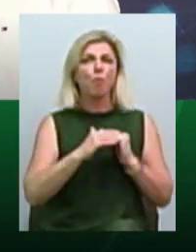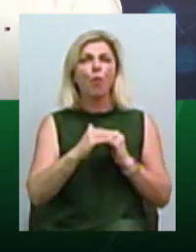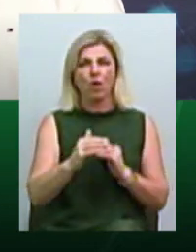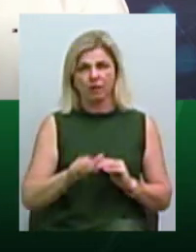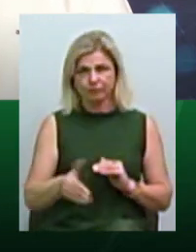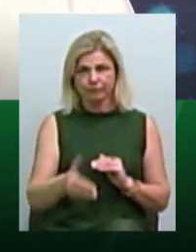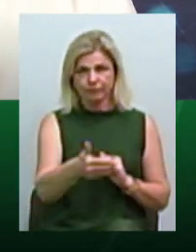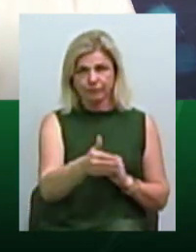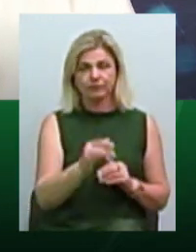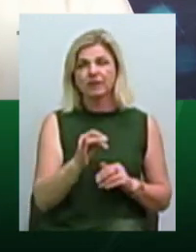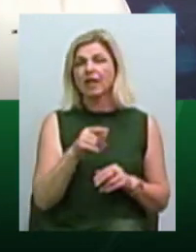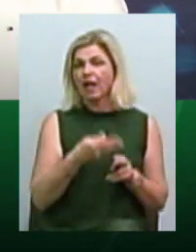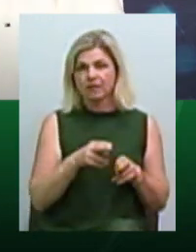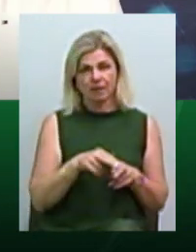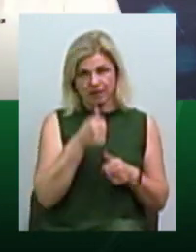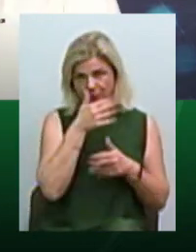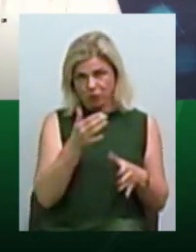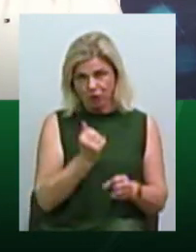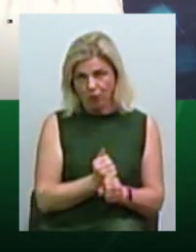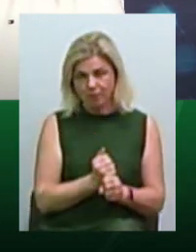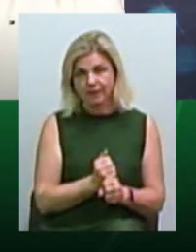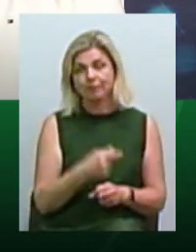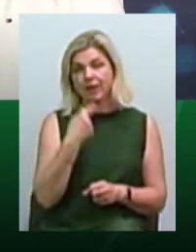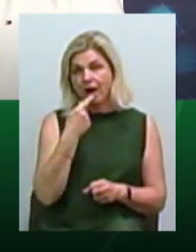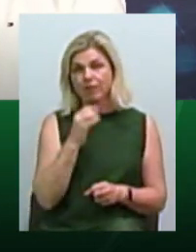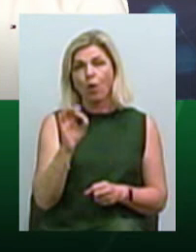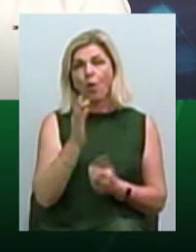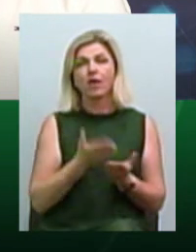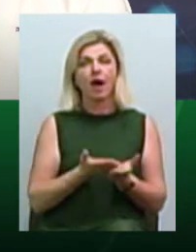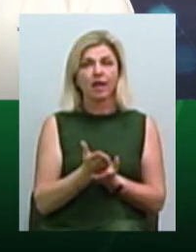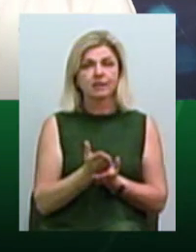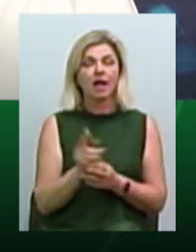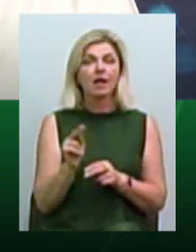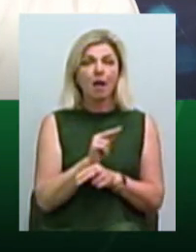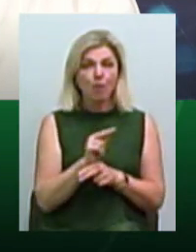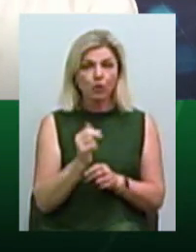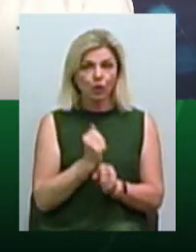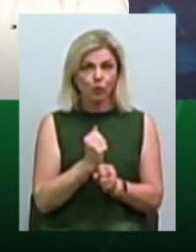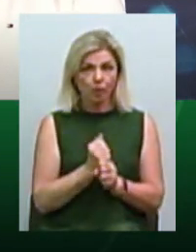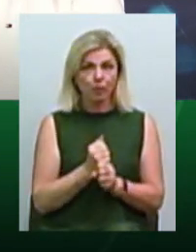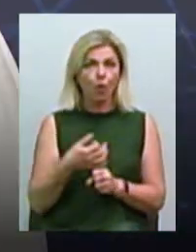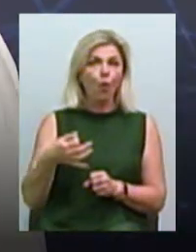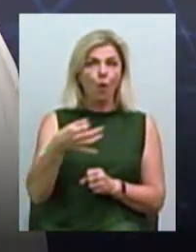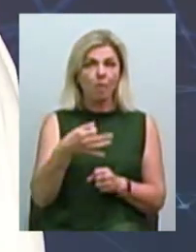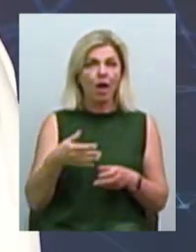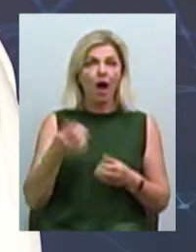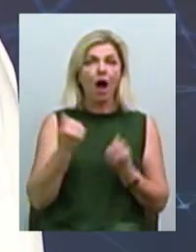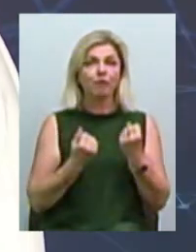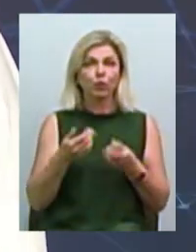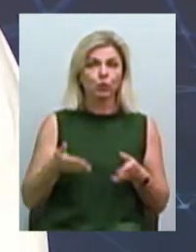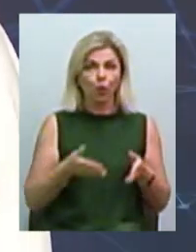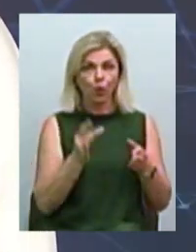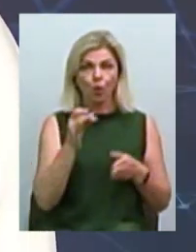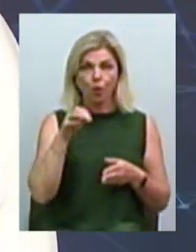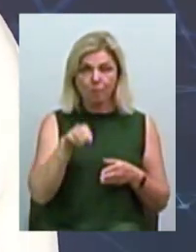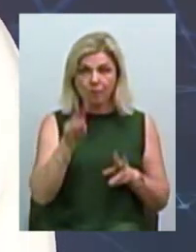іноді навіть воно і це не зробить. І тому казати сьогодні про якість ремонтних робіт облавтодором, я би сказав, що